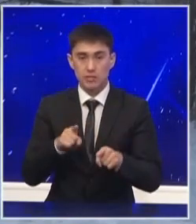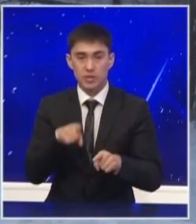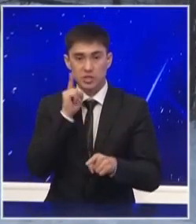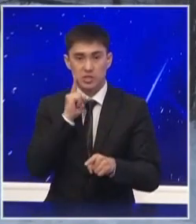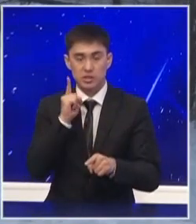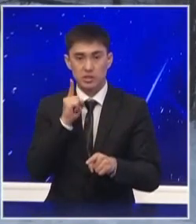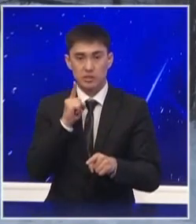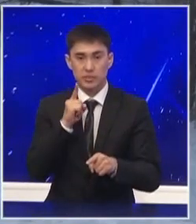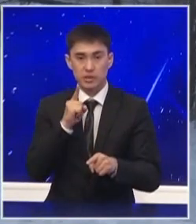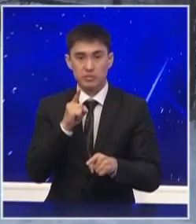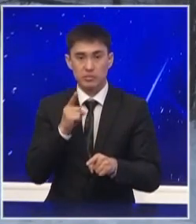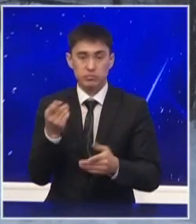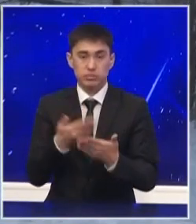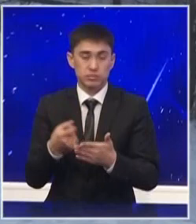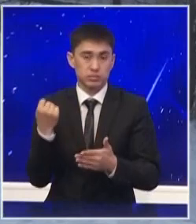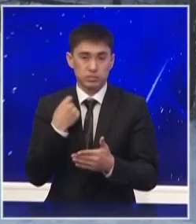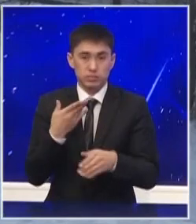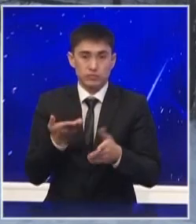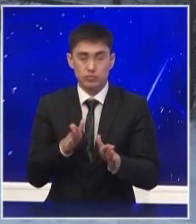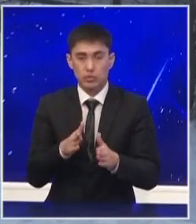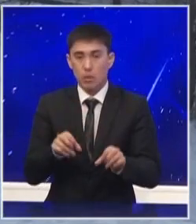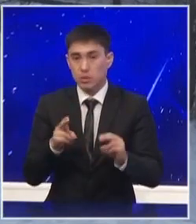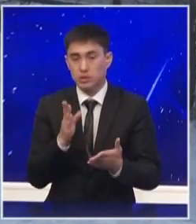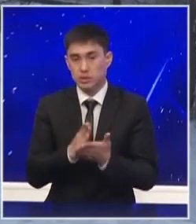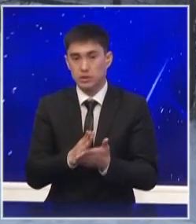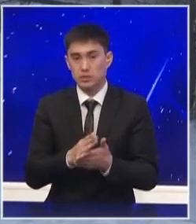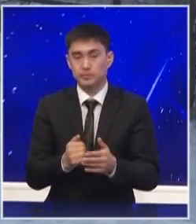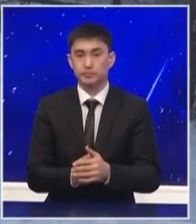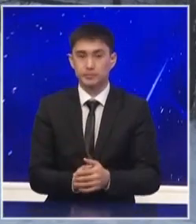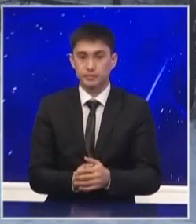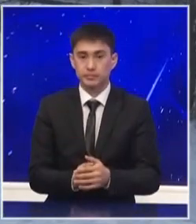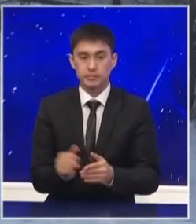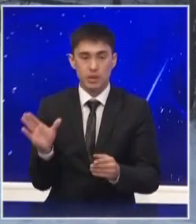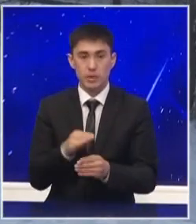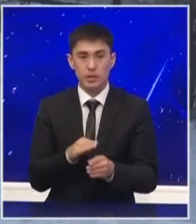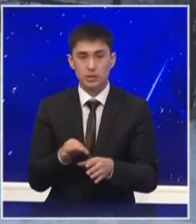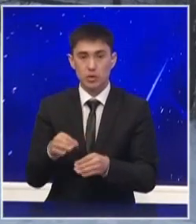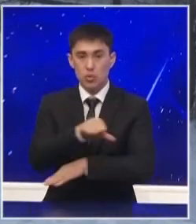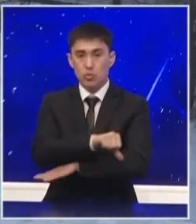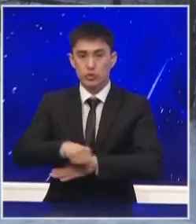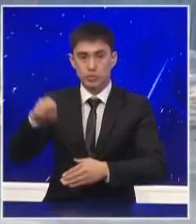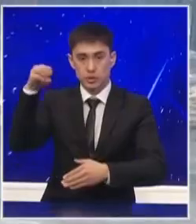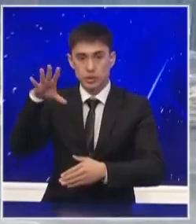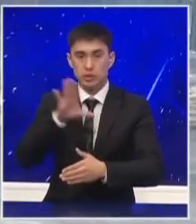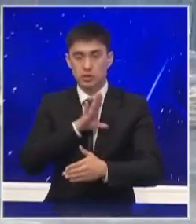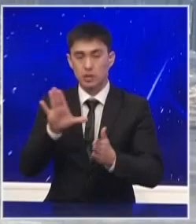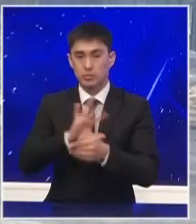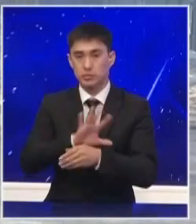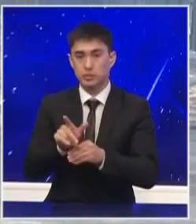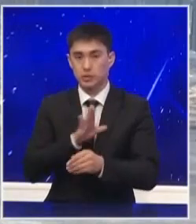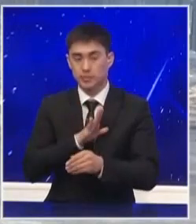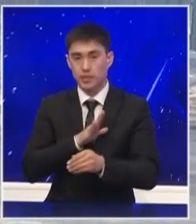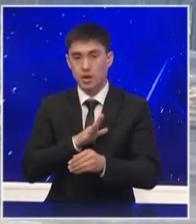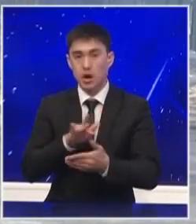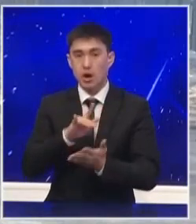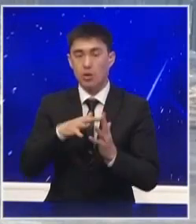жастар ақырын бірдеме үш бала үйтеді бүйтеді. Сондықтан сол жағын ескере отырып, бәрін түгел көше жарықтандырып бітті қазір. Ауылдағы орталық